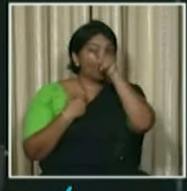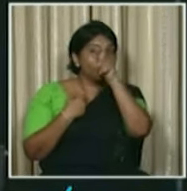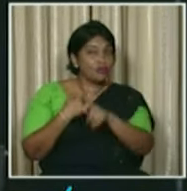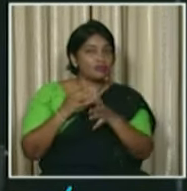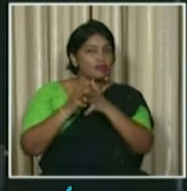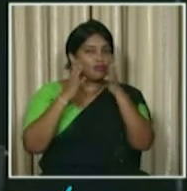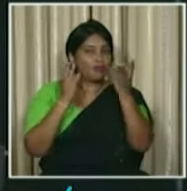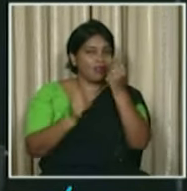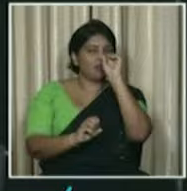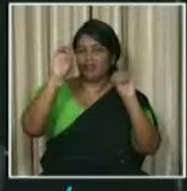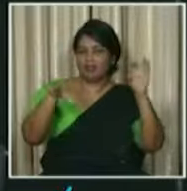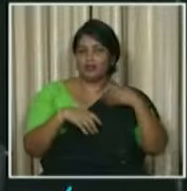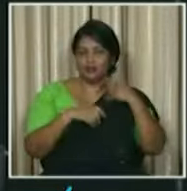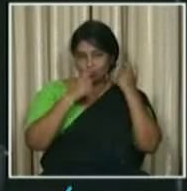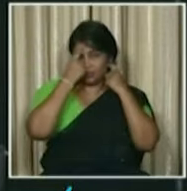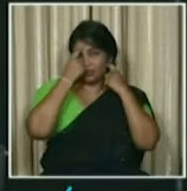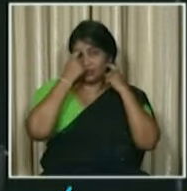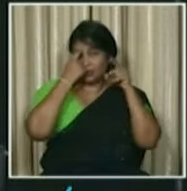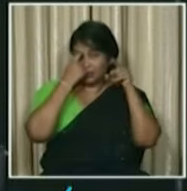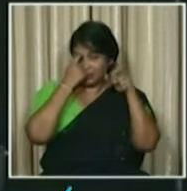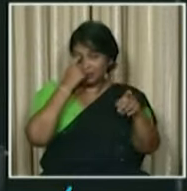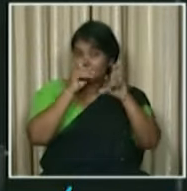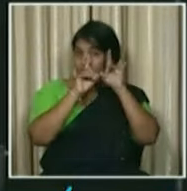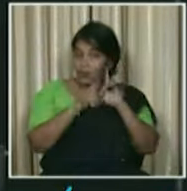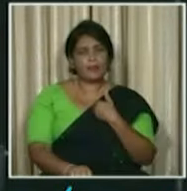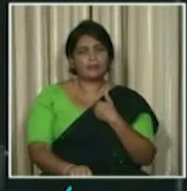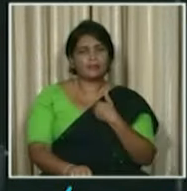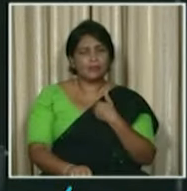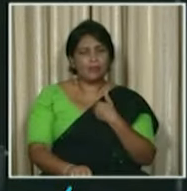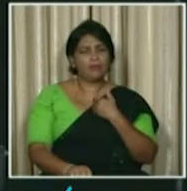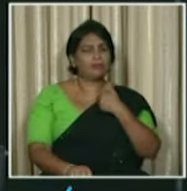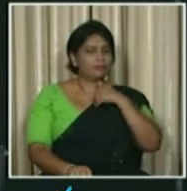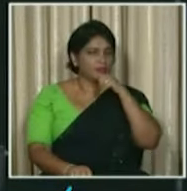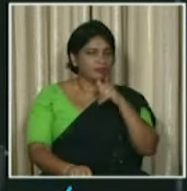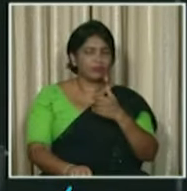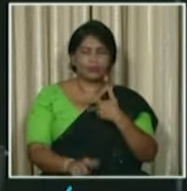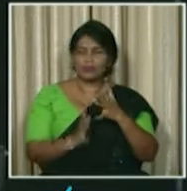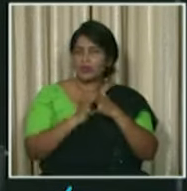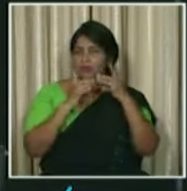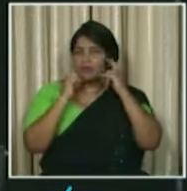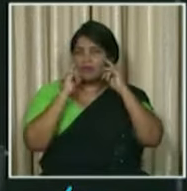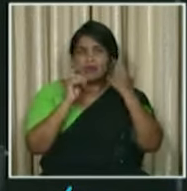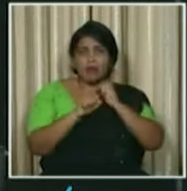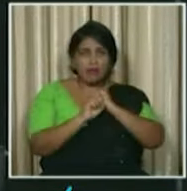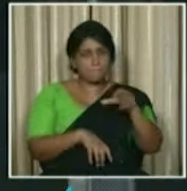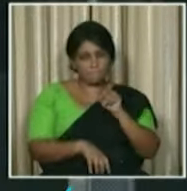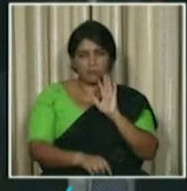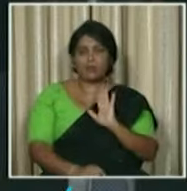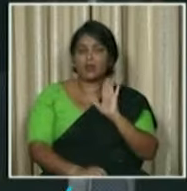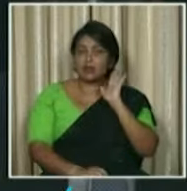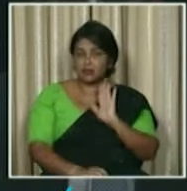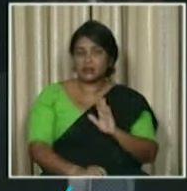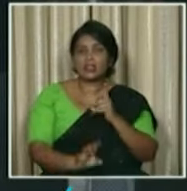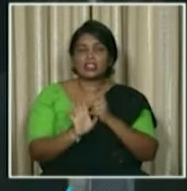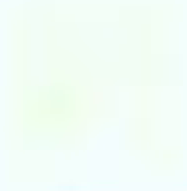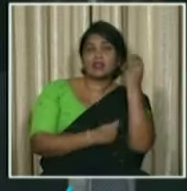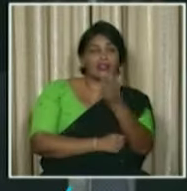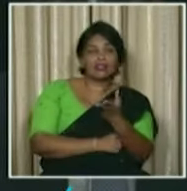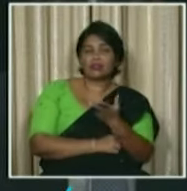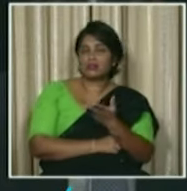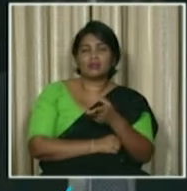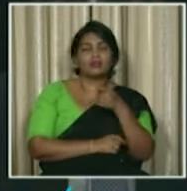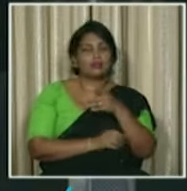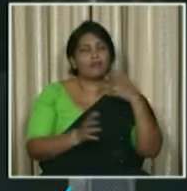දෙනෙක්ට සල්ලිත් දීලා තිනවා කියලා. ඔබතුමා මේ ආකාරයට හැසිරීමව හිතන්නේ කරනවා මට හිතා ගන්න බෑ. ගාල්ලේ මේ වගේ මිනිස්සු ඉන්නවා. යසසුරි කස්තුරි ආරච්චි